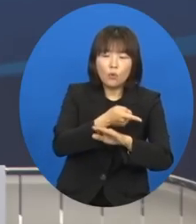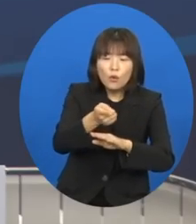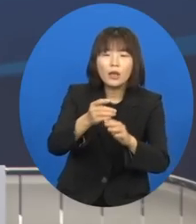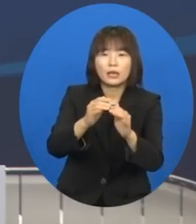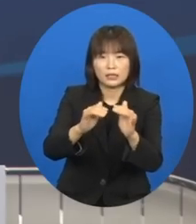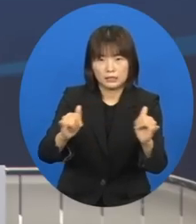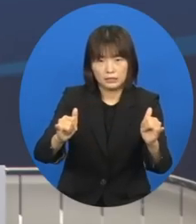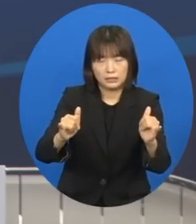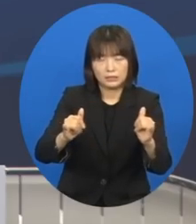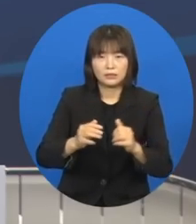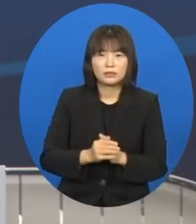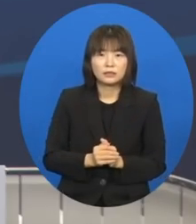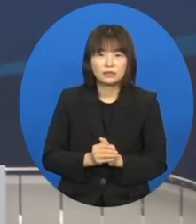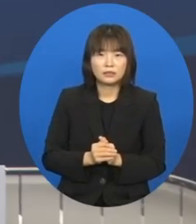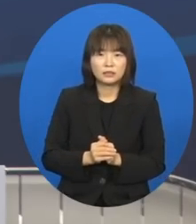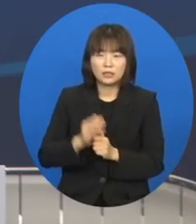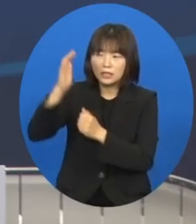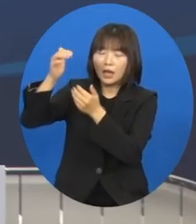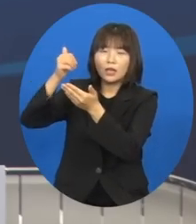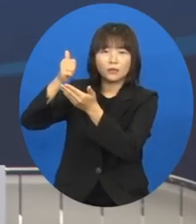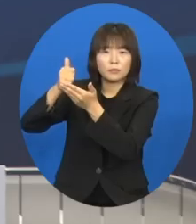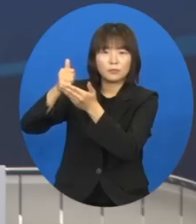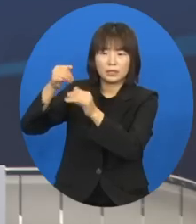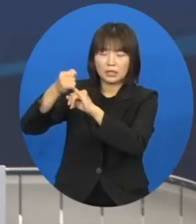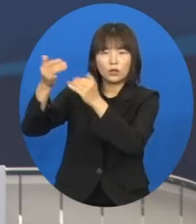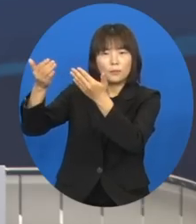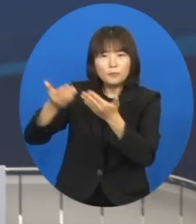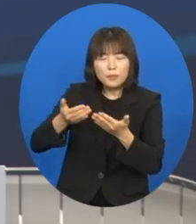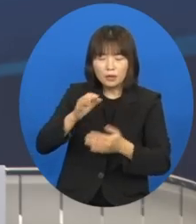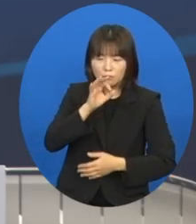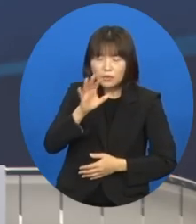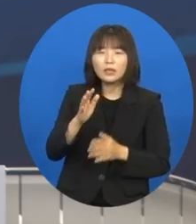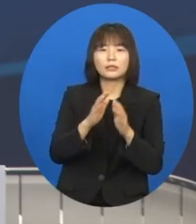도저히 하나님으로부터 언약을 받을 수 없던 자들,